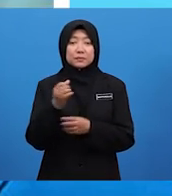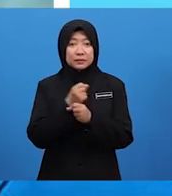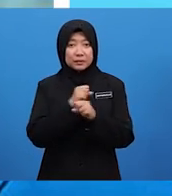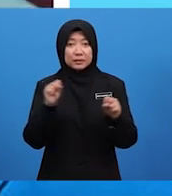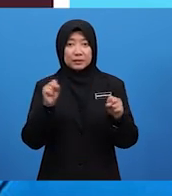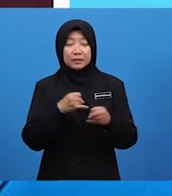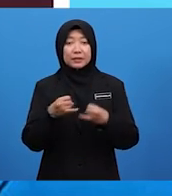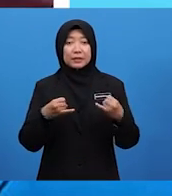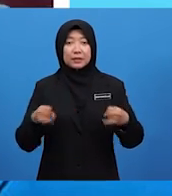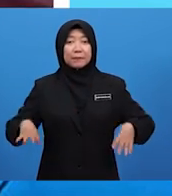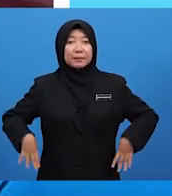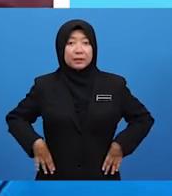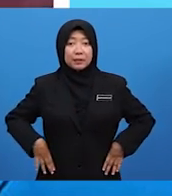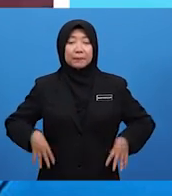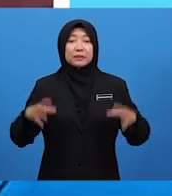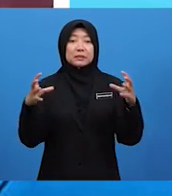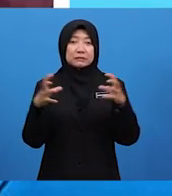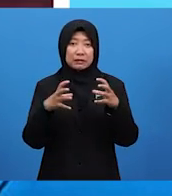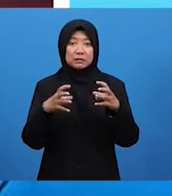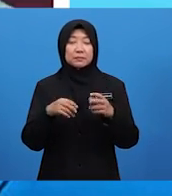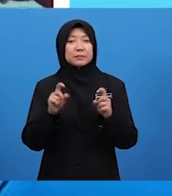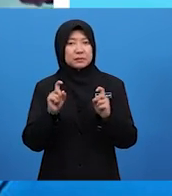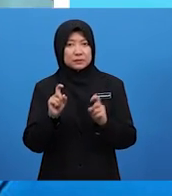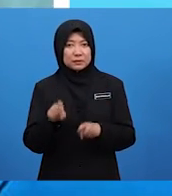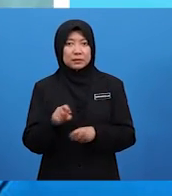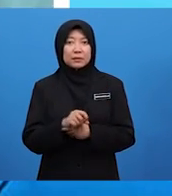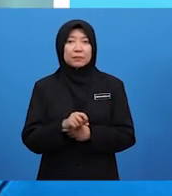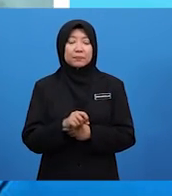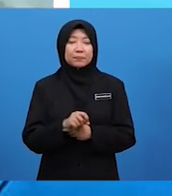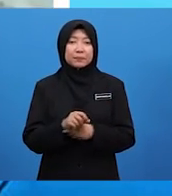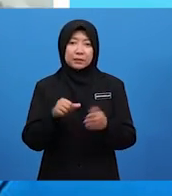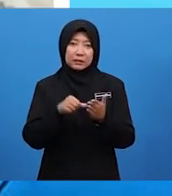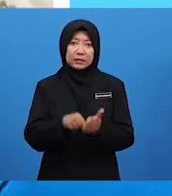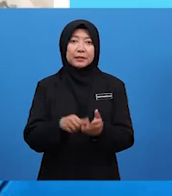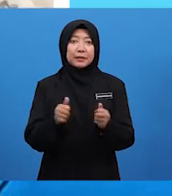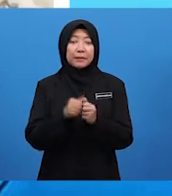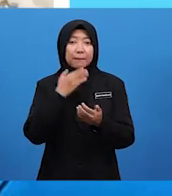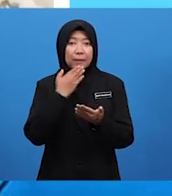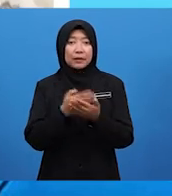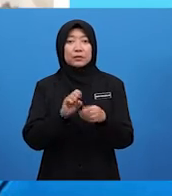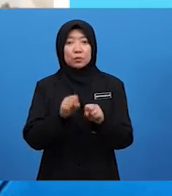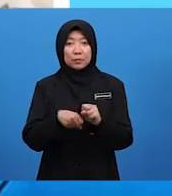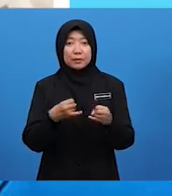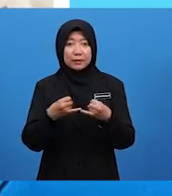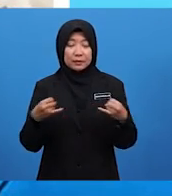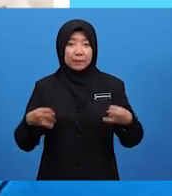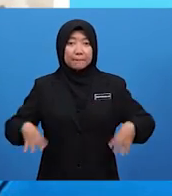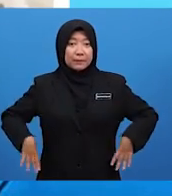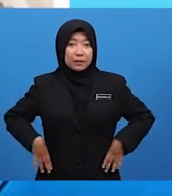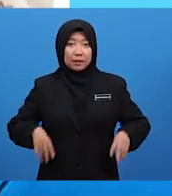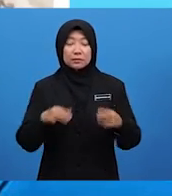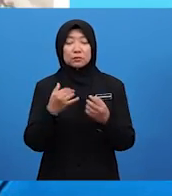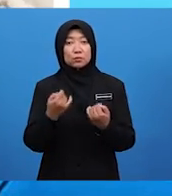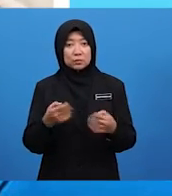sediakan ikatan pinggang. Pengeras pinggang hendaklah ditekan dengan baik supaya ikatan pinggang